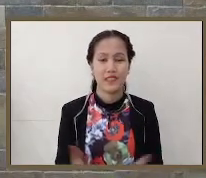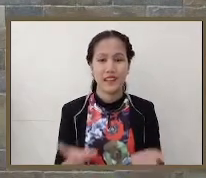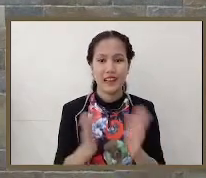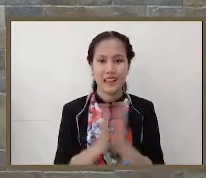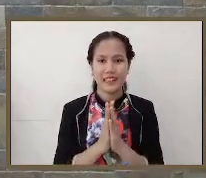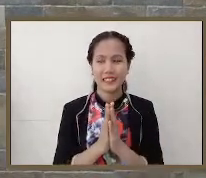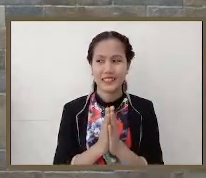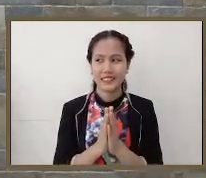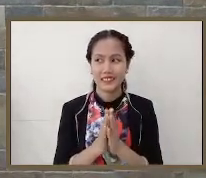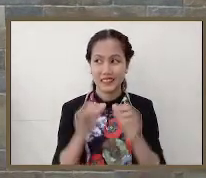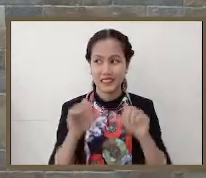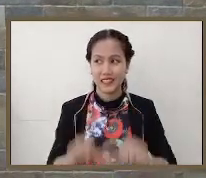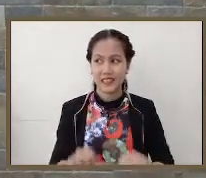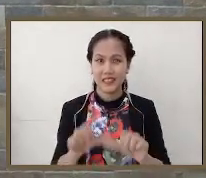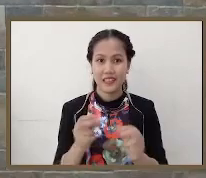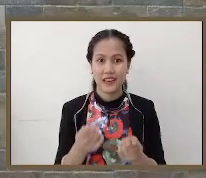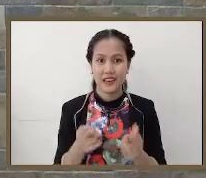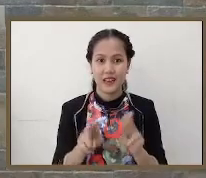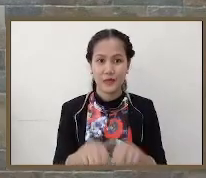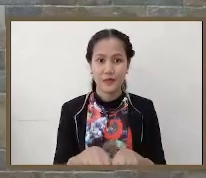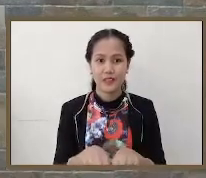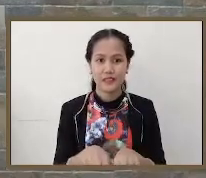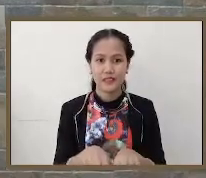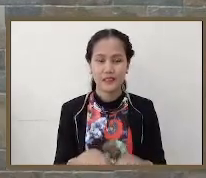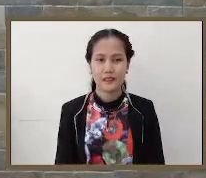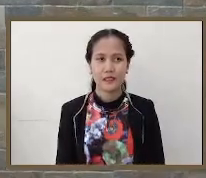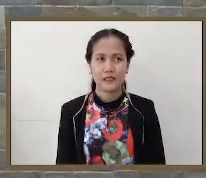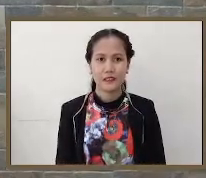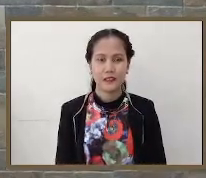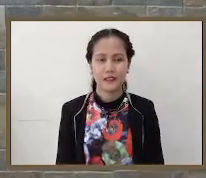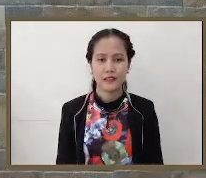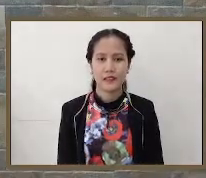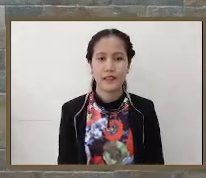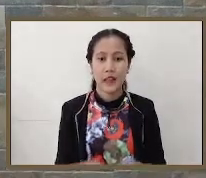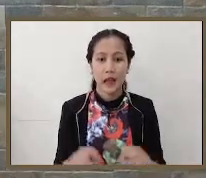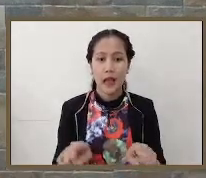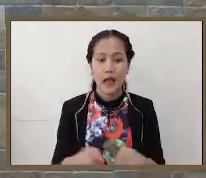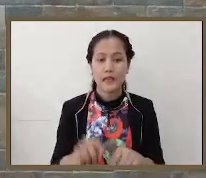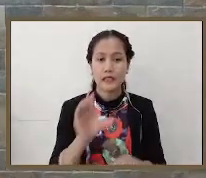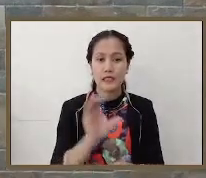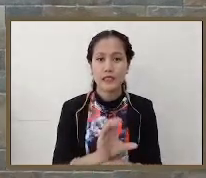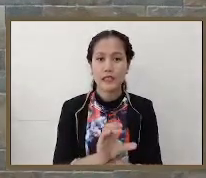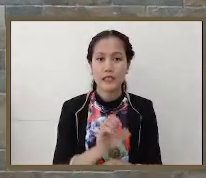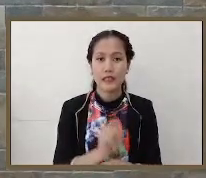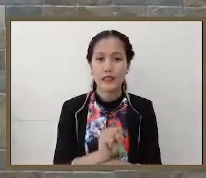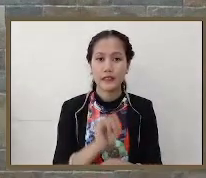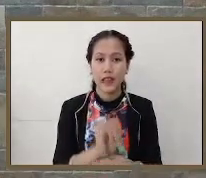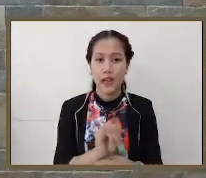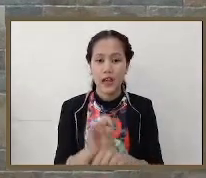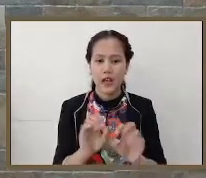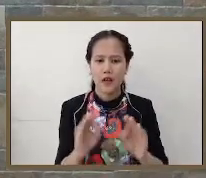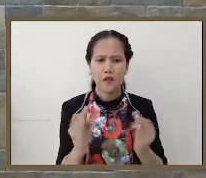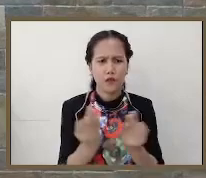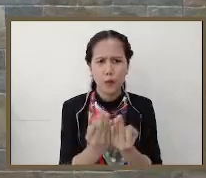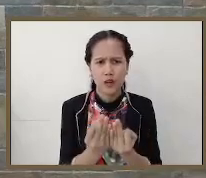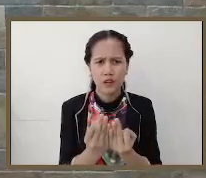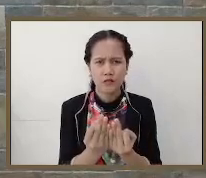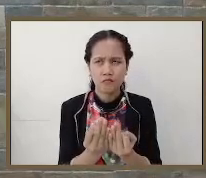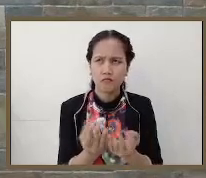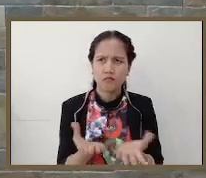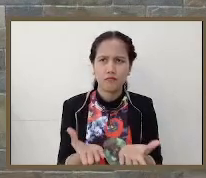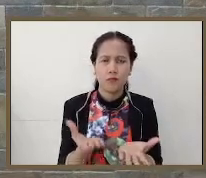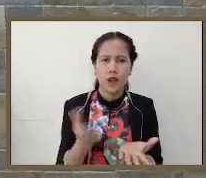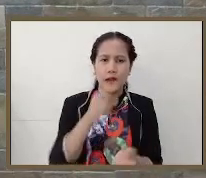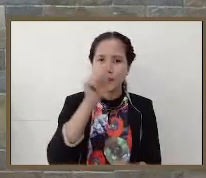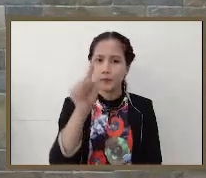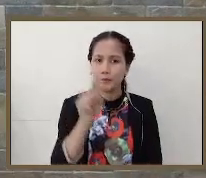mangyari being in a church? Now, mga kapatid, this is a church, as a CSI family, at dyan yung mga missions po natin. Pwede ba bang